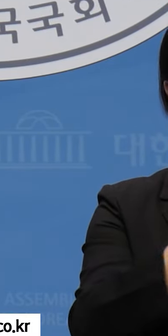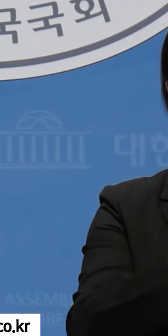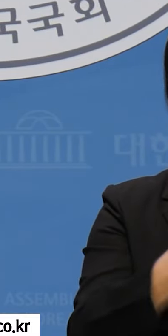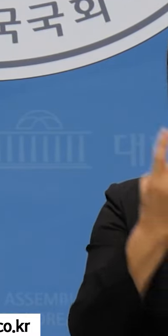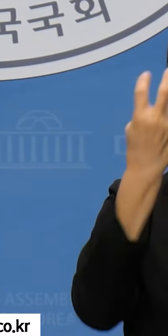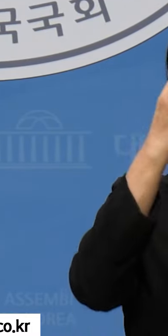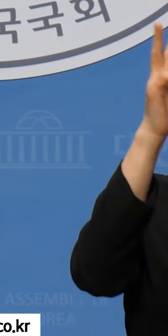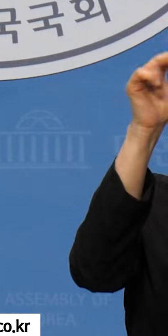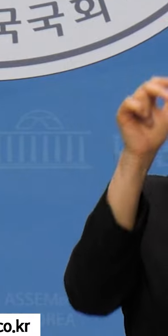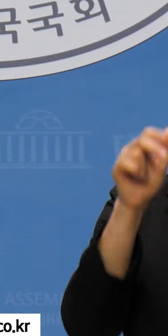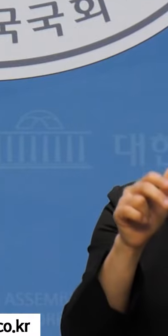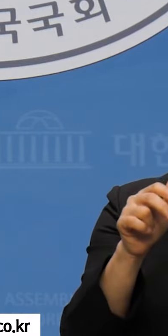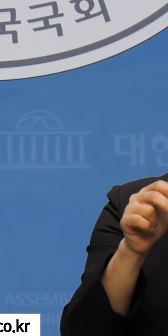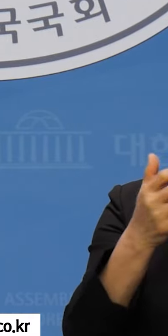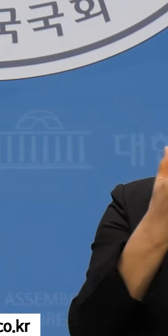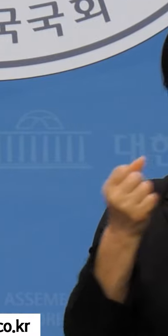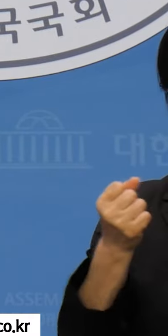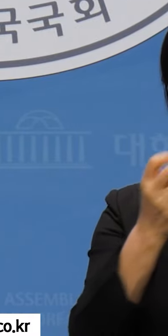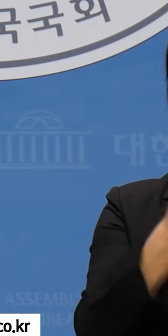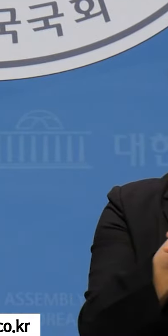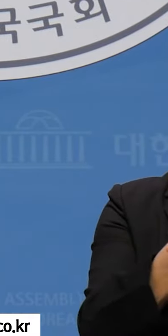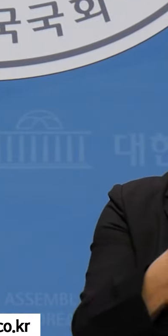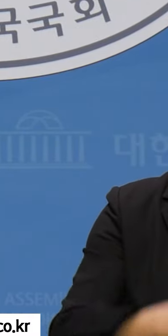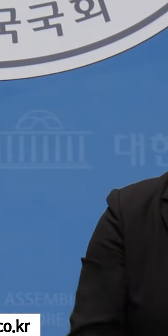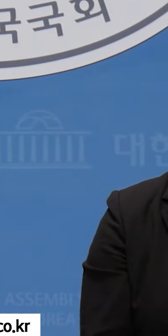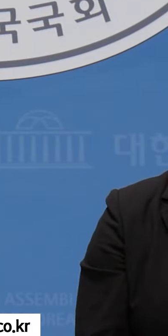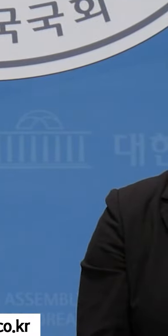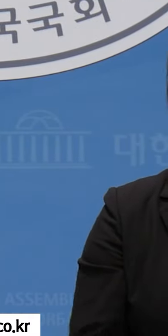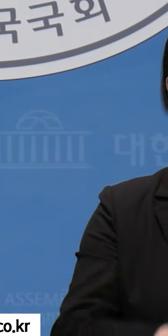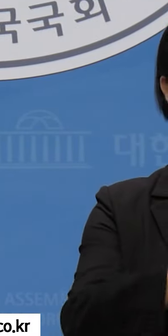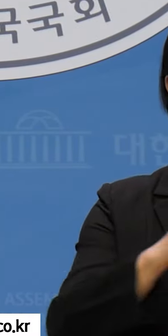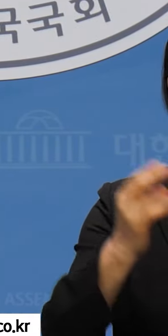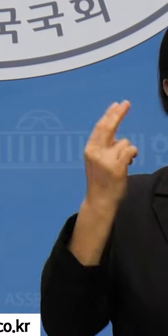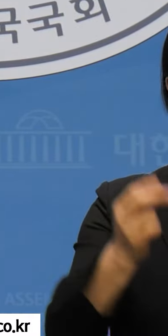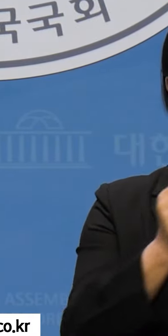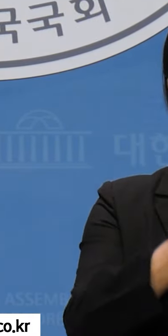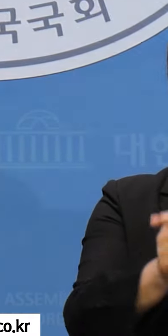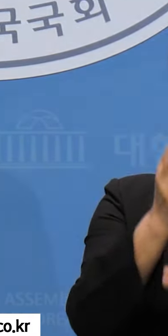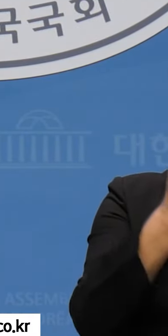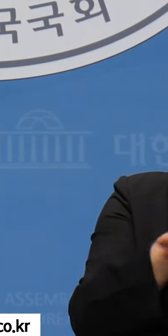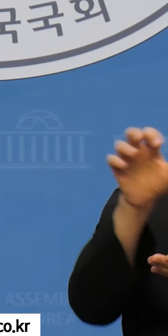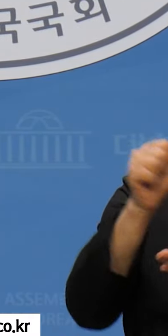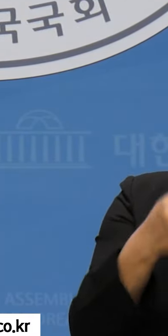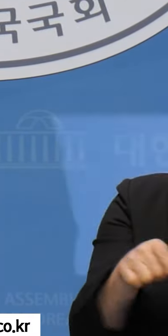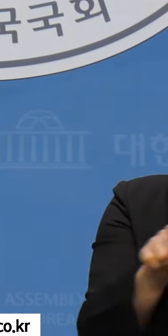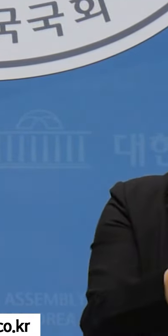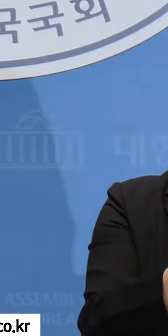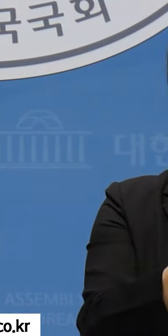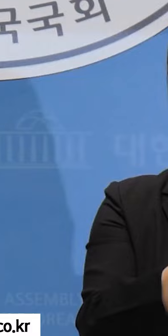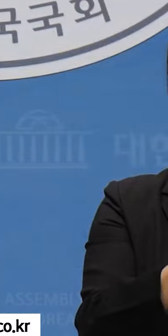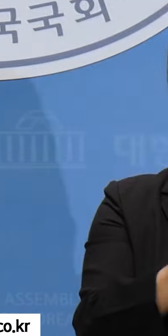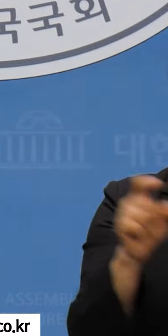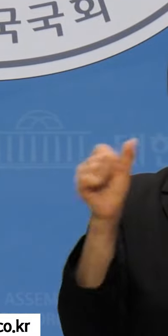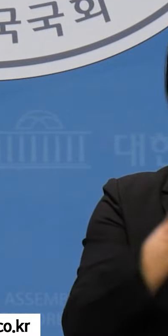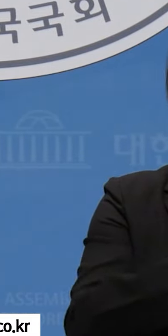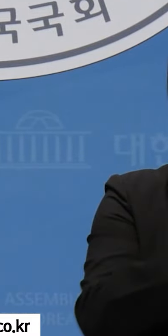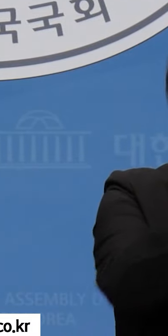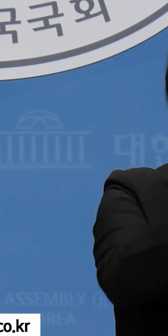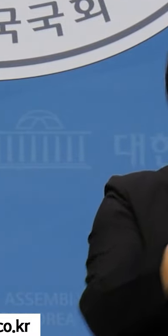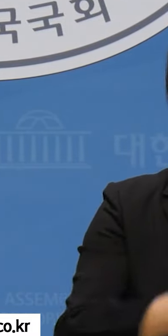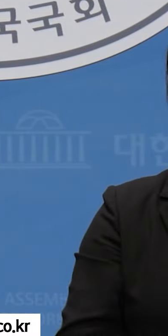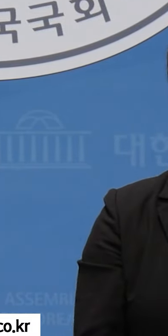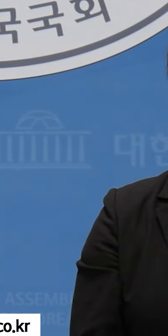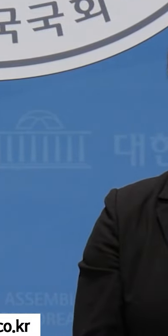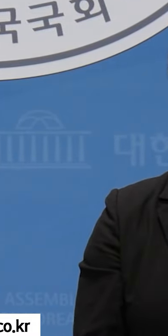검경수사권 조정과 검찰개혁 입법, 연동형 비례대표제 도입을 위한 패스트트랙 통과,